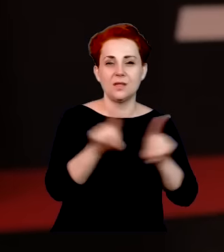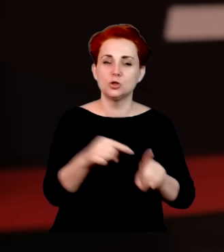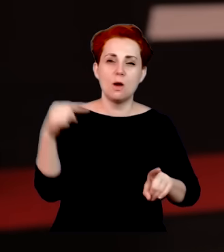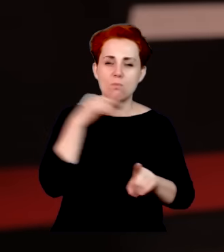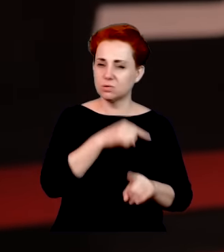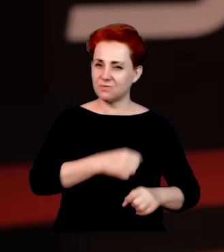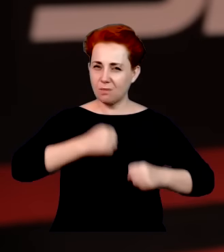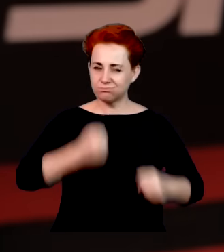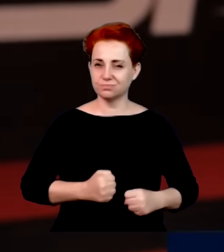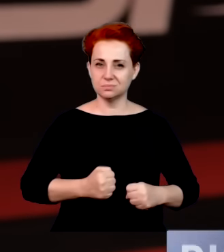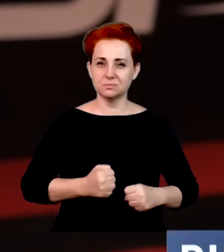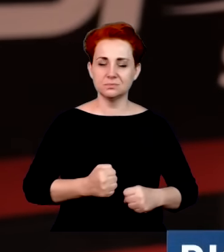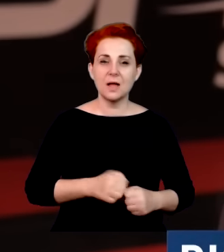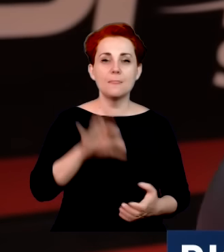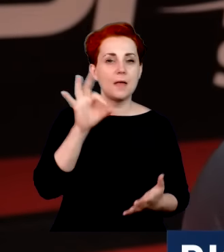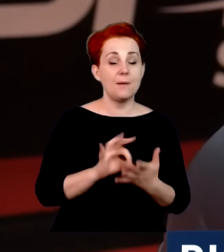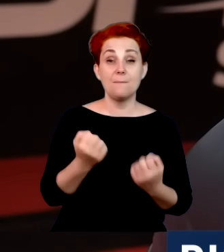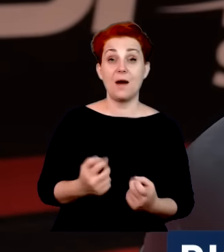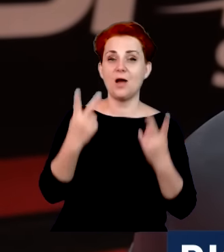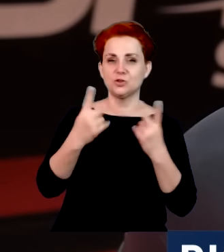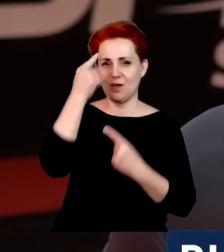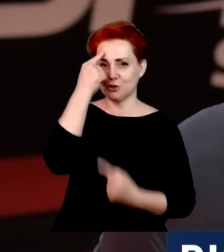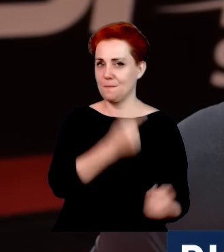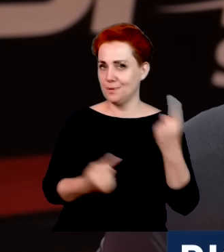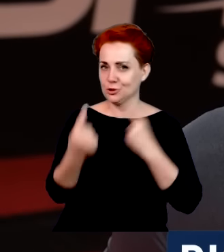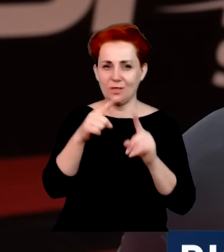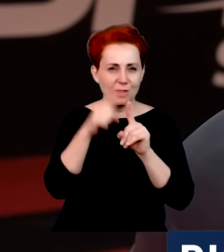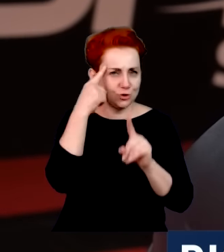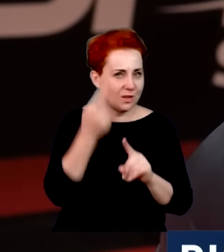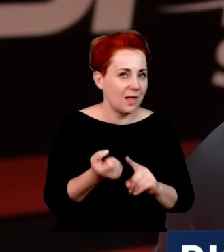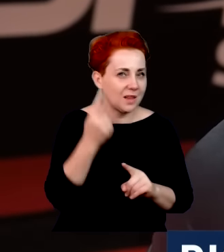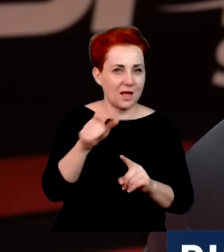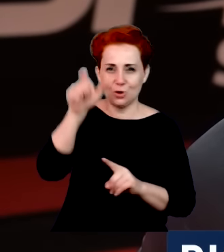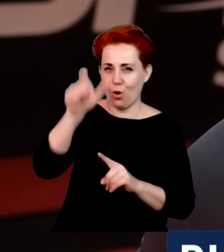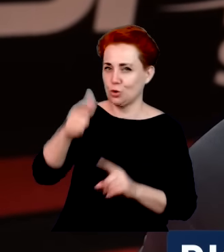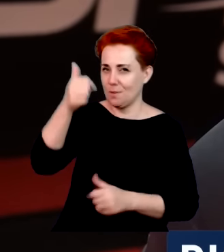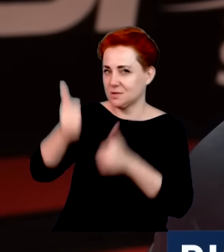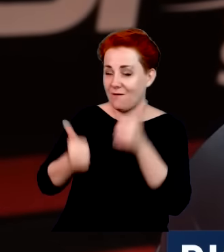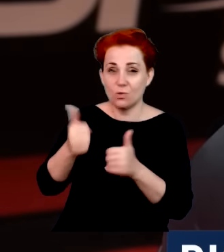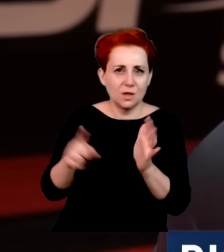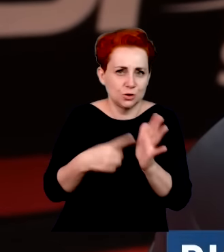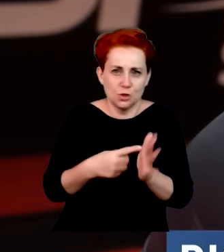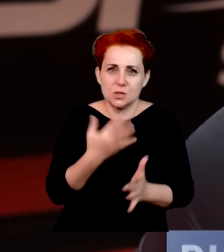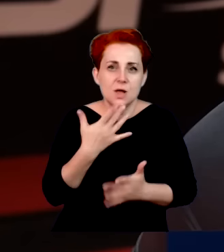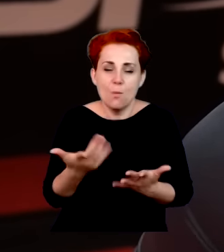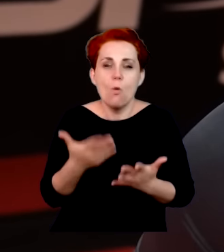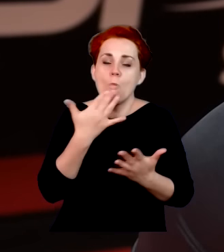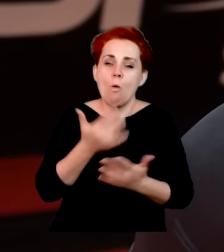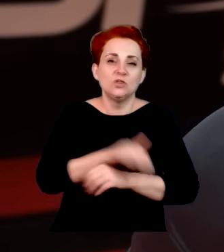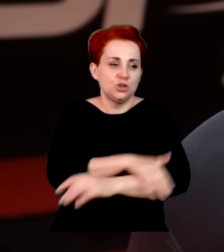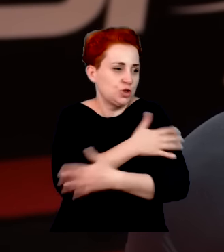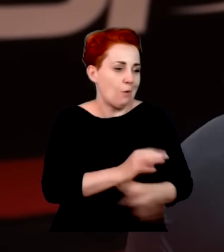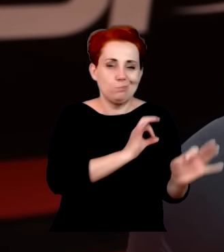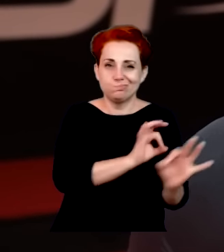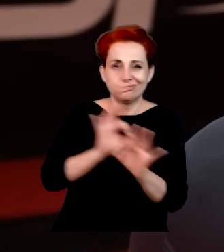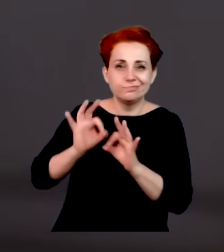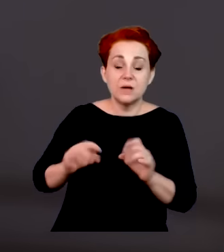po ziemi. Na pewno jest bardzo ważne myślenie tutaj, inteligencja zawodnika, o czym często się nie mówi. Mówi się o wytrenowaniu,